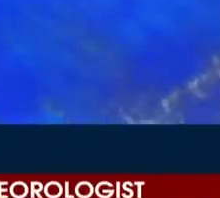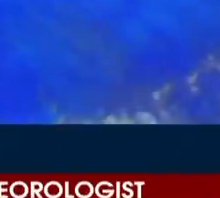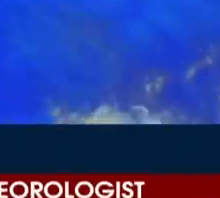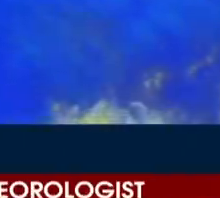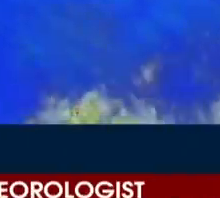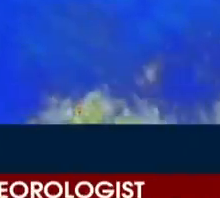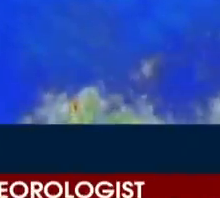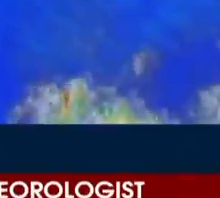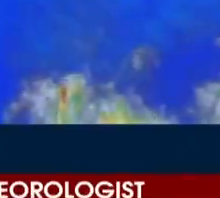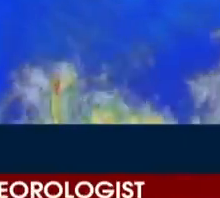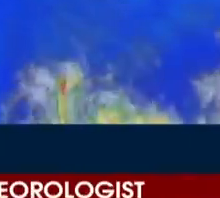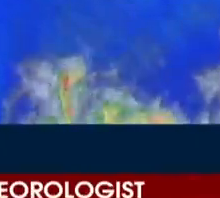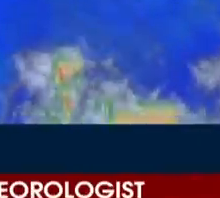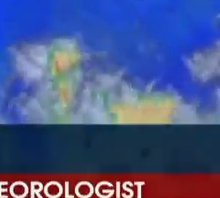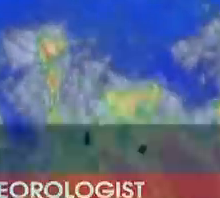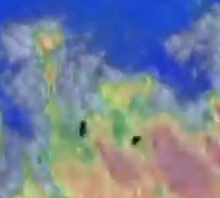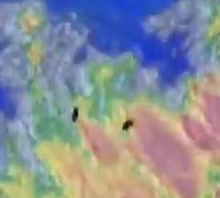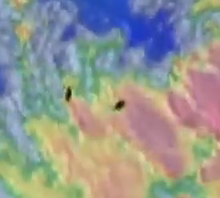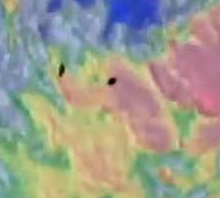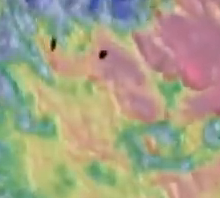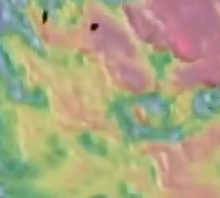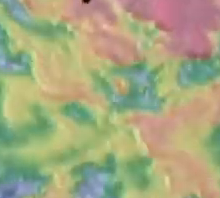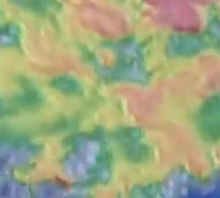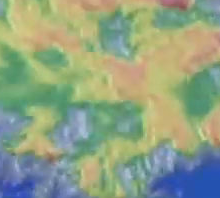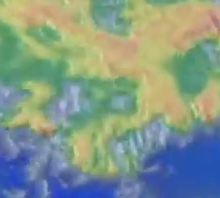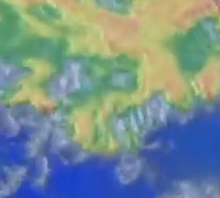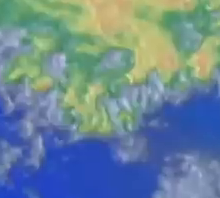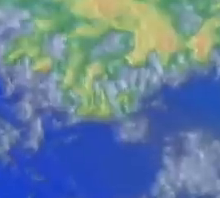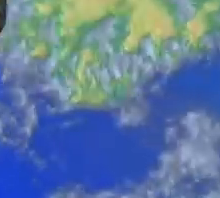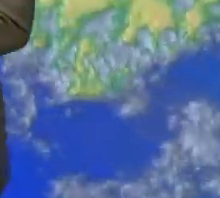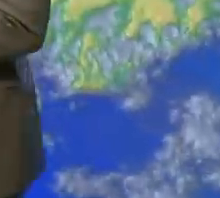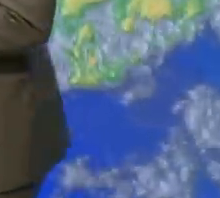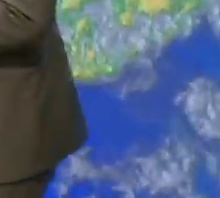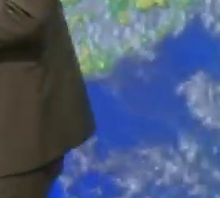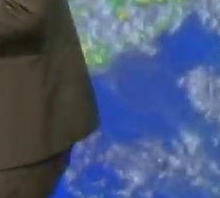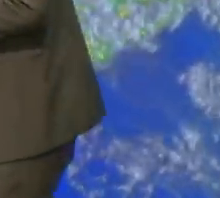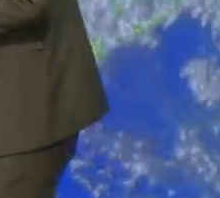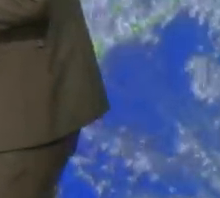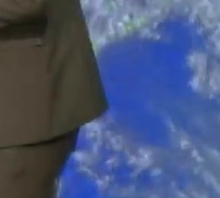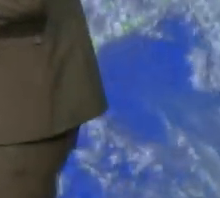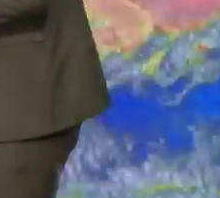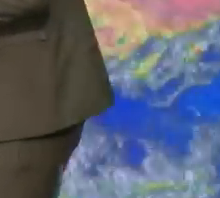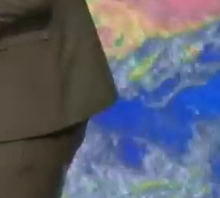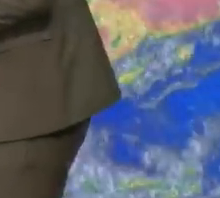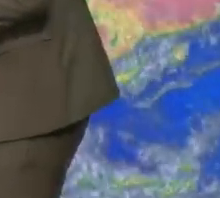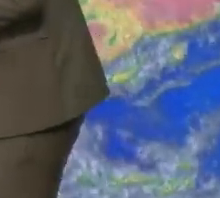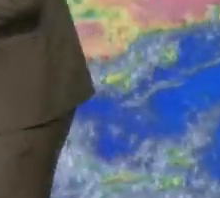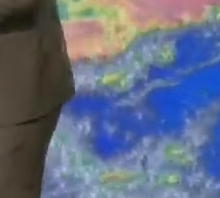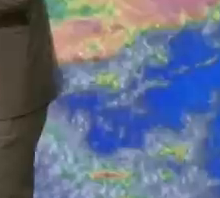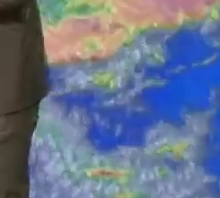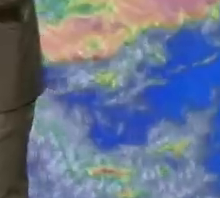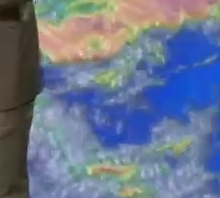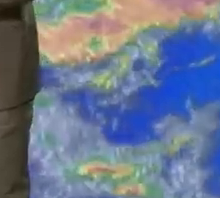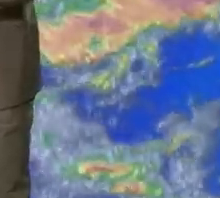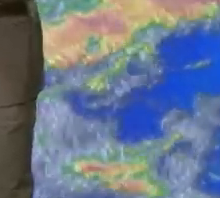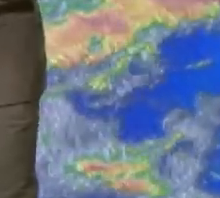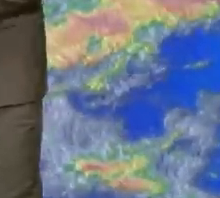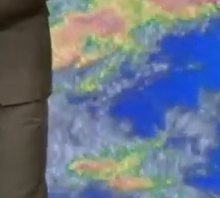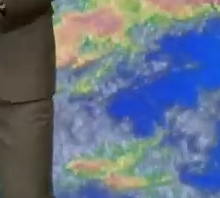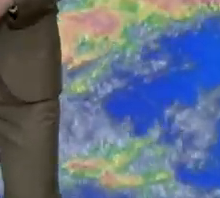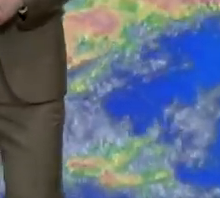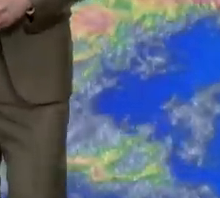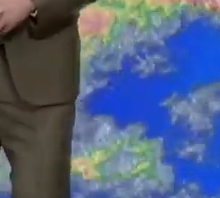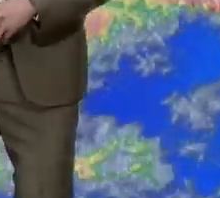Area of Responsibility ang low pressure area. Ito'y nasa layong 950 kilometers silangan, timog silangan ng